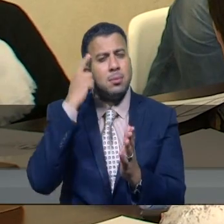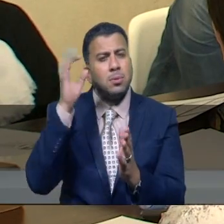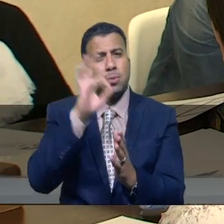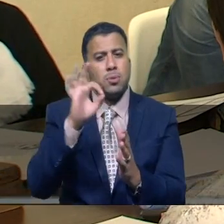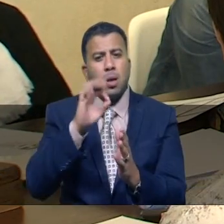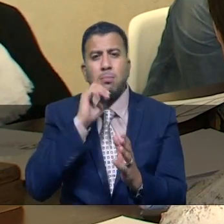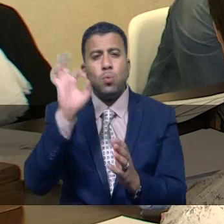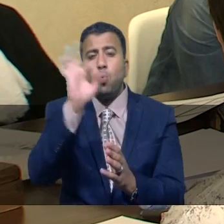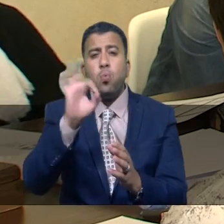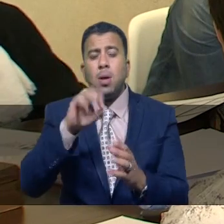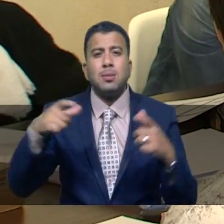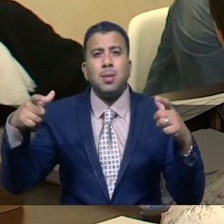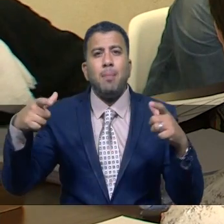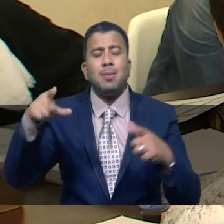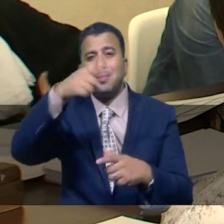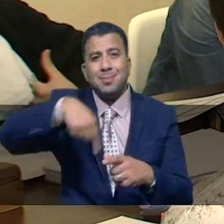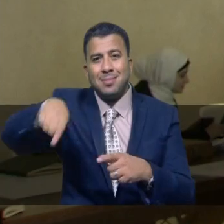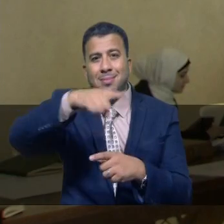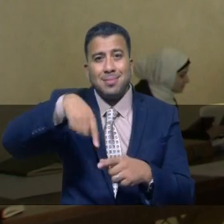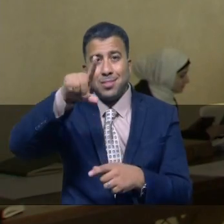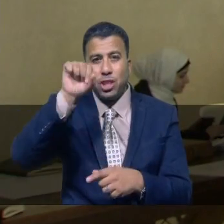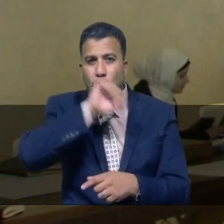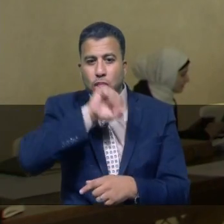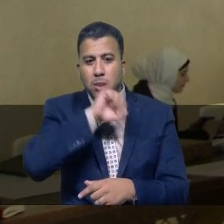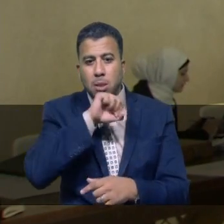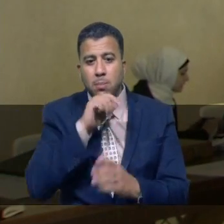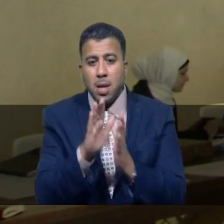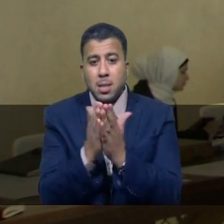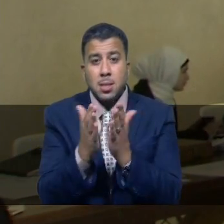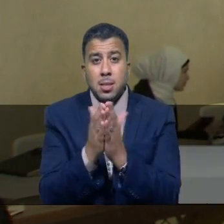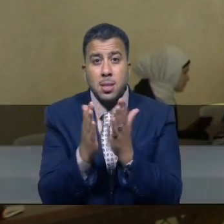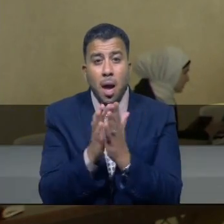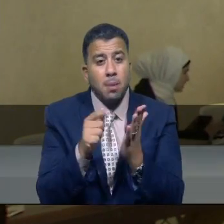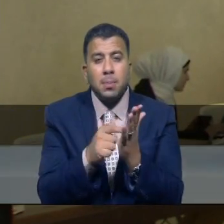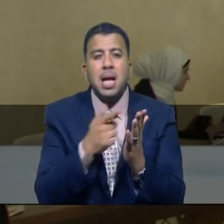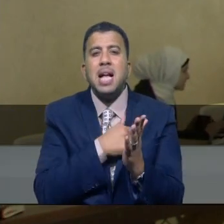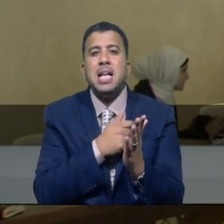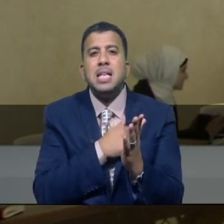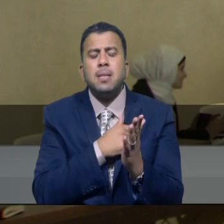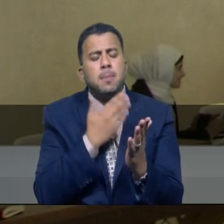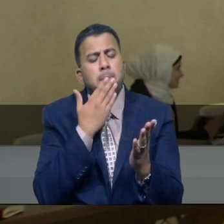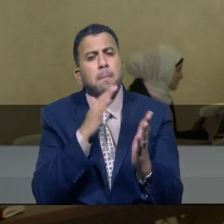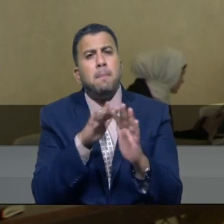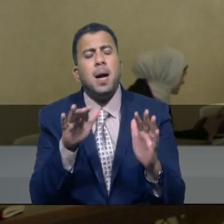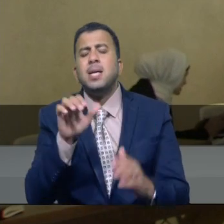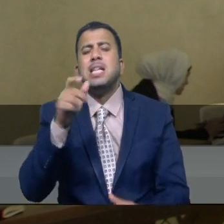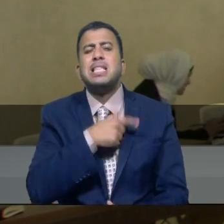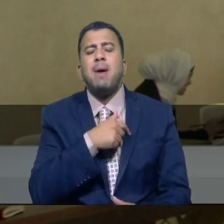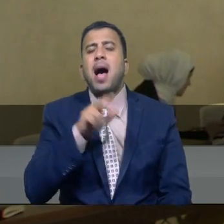الطبق الطائر في الشارقة. طبعا الكتاب الصامت هو الكتاب الذي لا يحتوي على كلمة